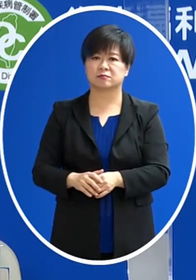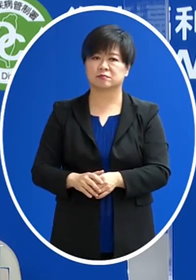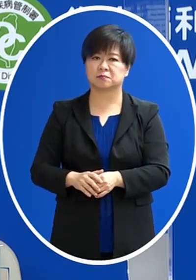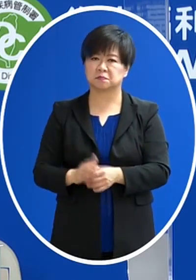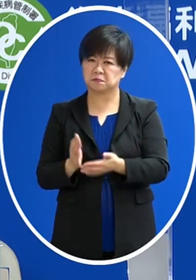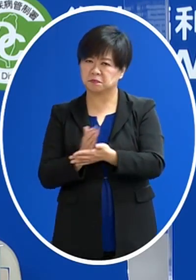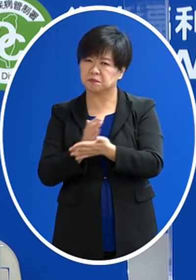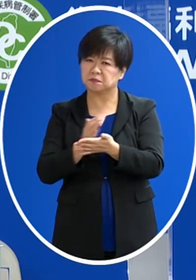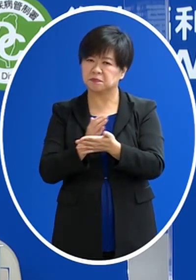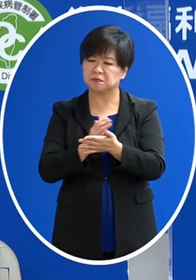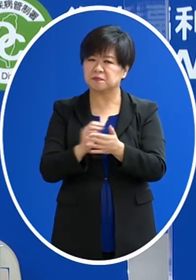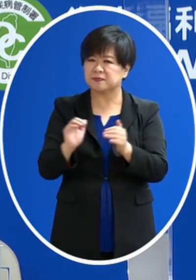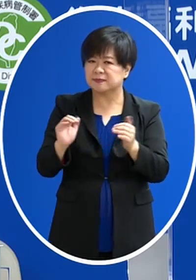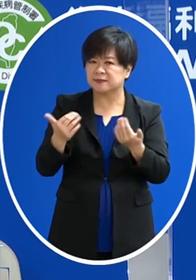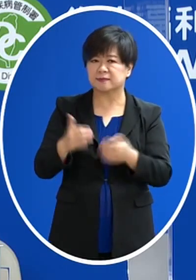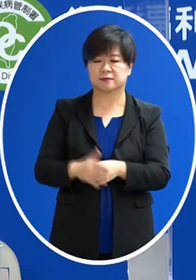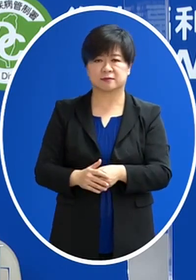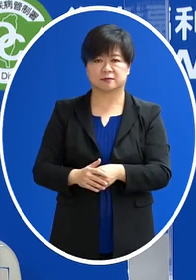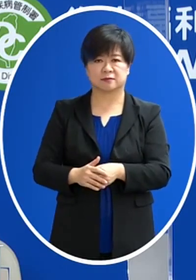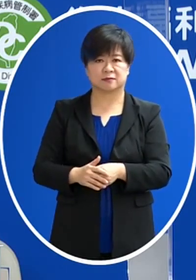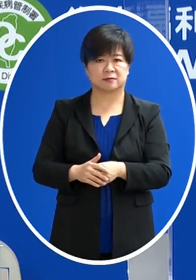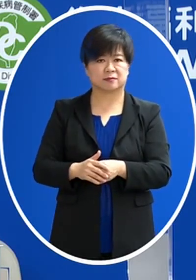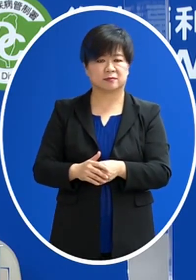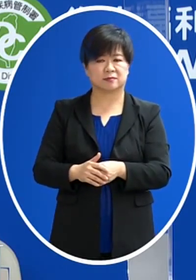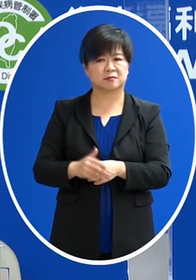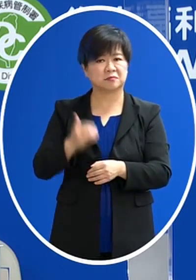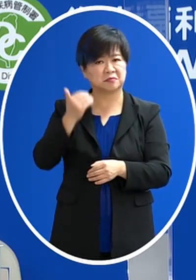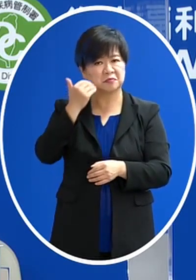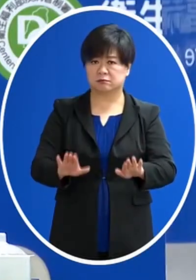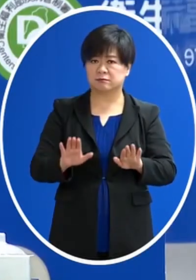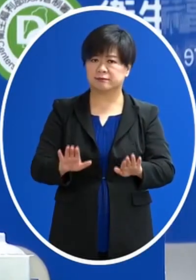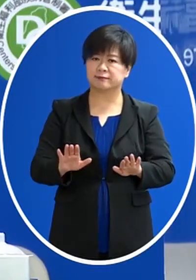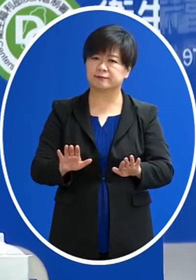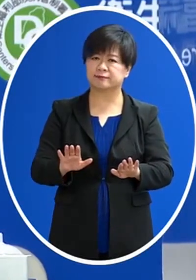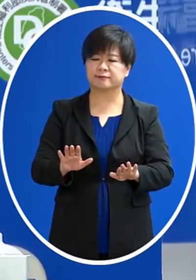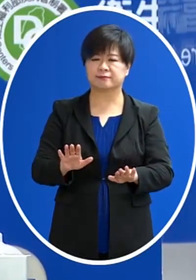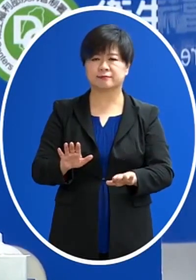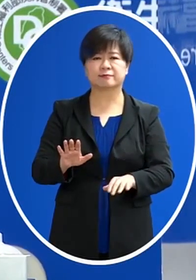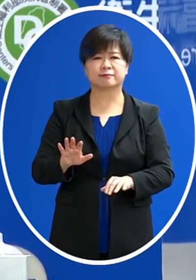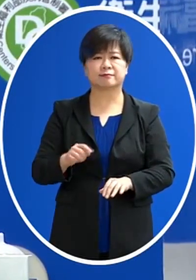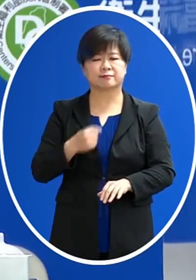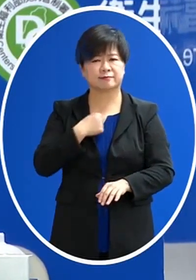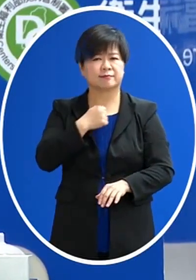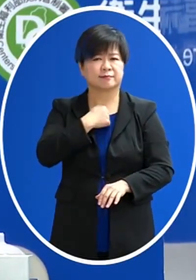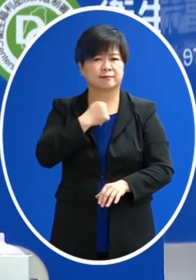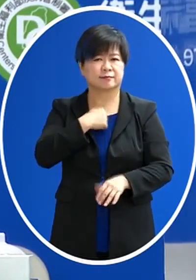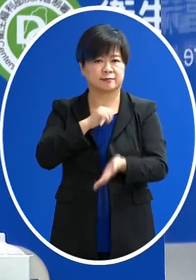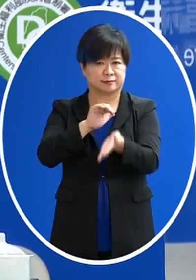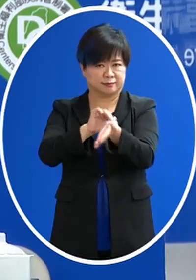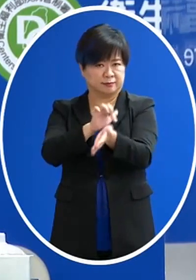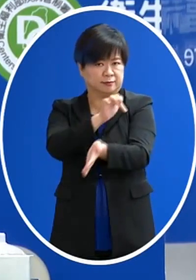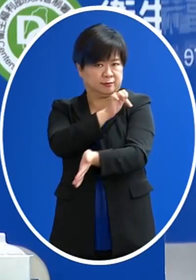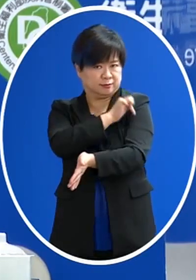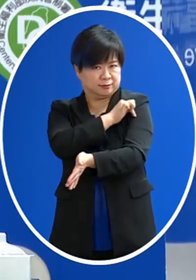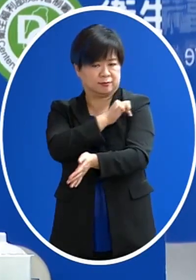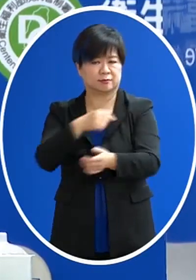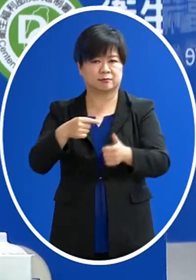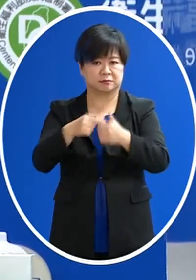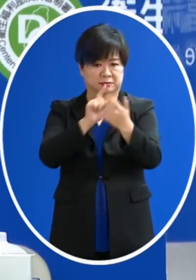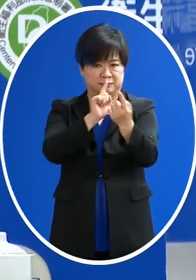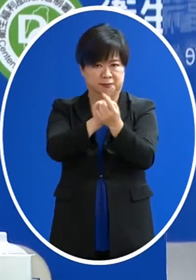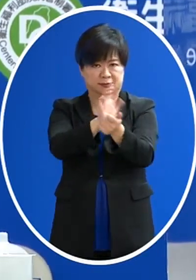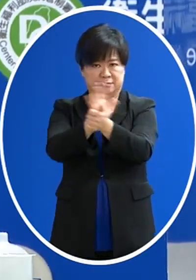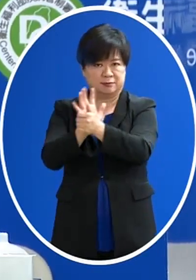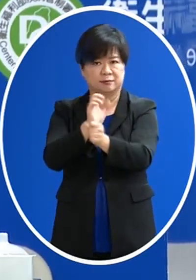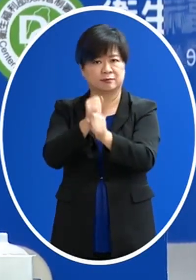要至少要3-4天以上吧。我们知道要医护人员第一线也在